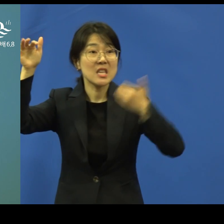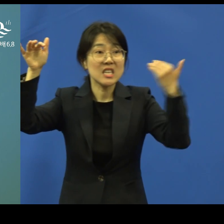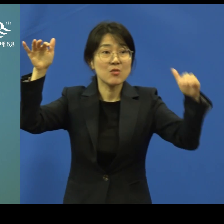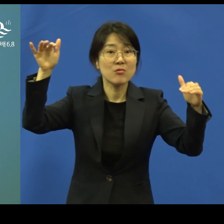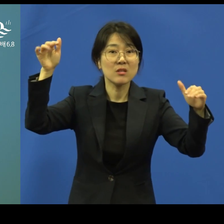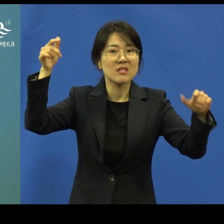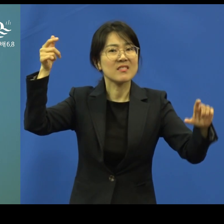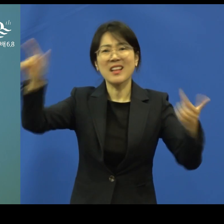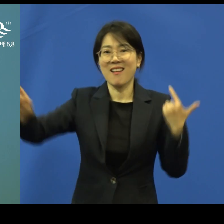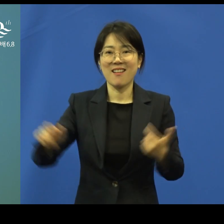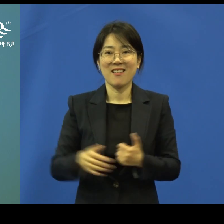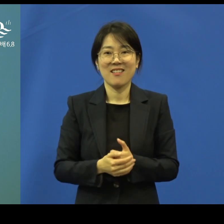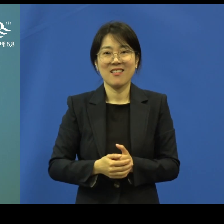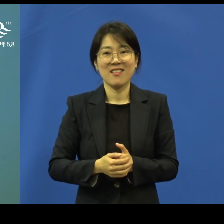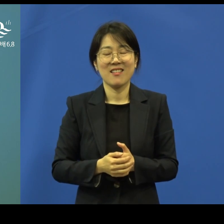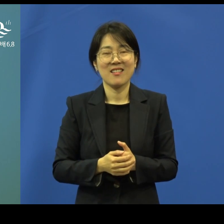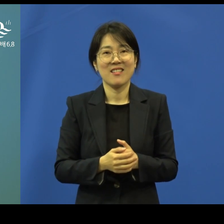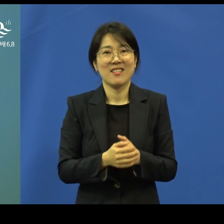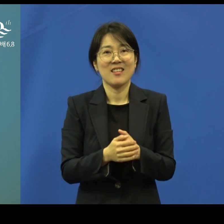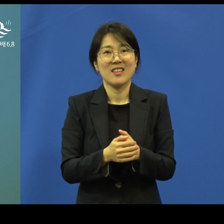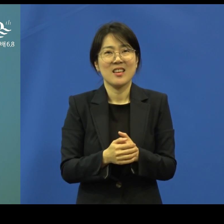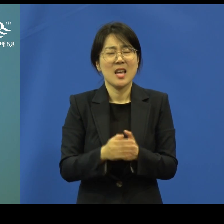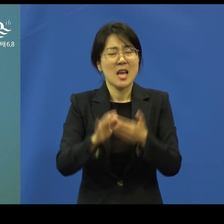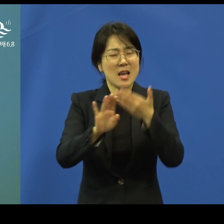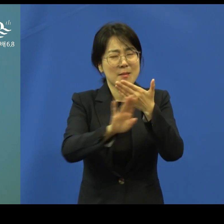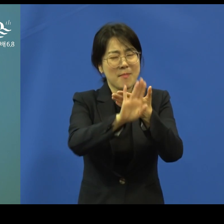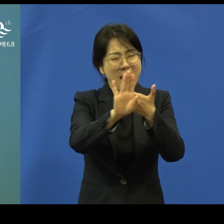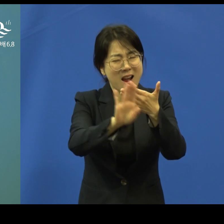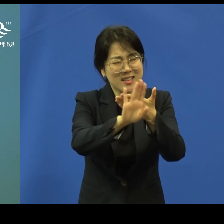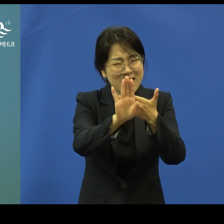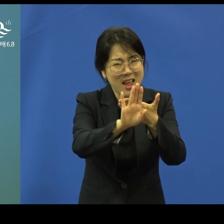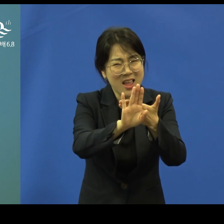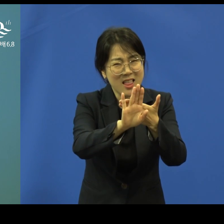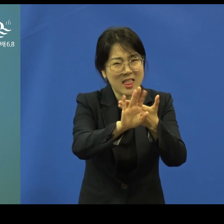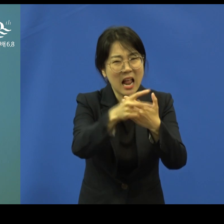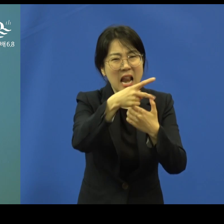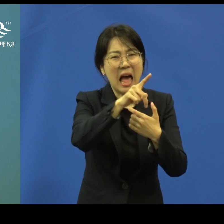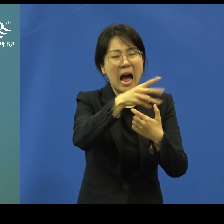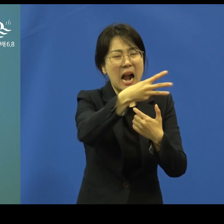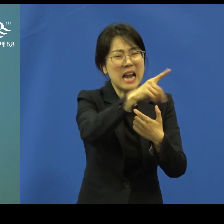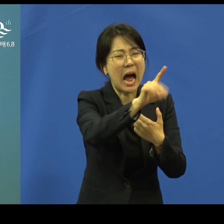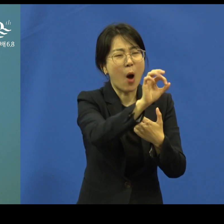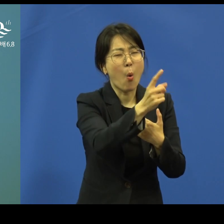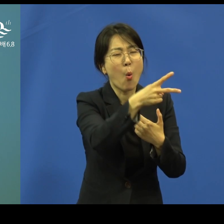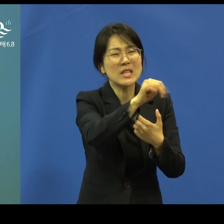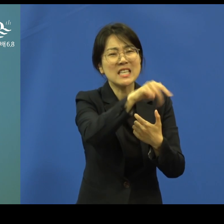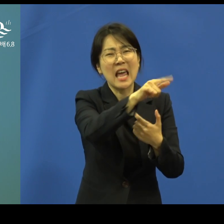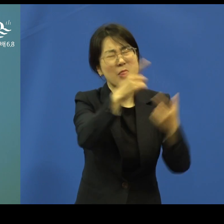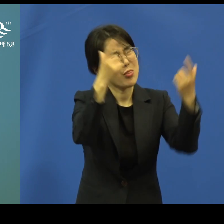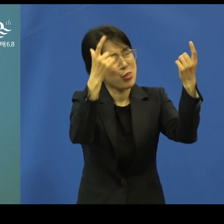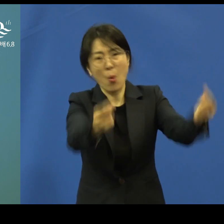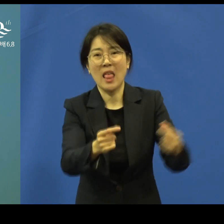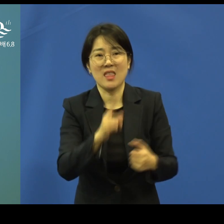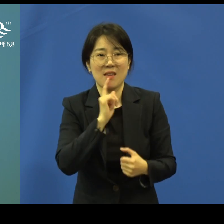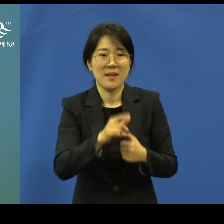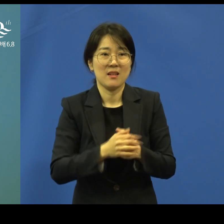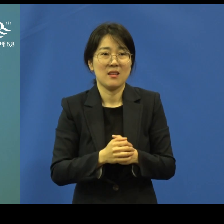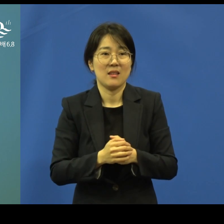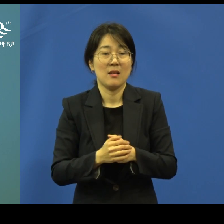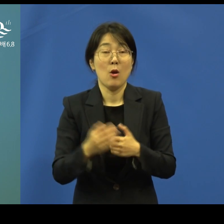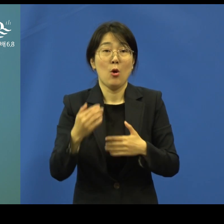자들이에요. 그래서 여러분 이 바리새인들이 좋은 예입니다. 바리새인들이 그런 거죠. 여러분